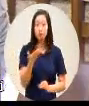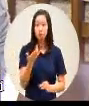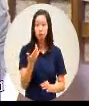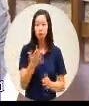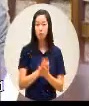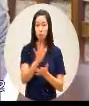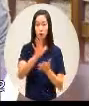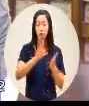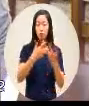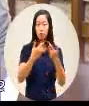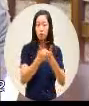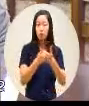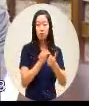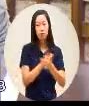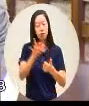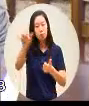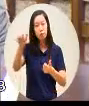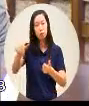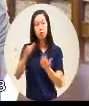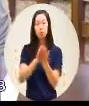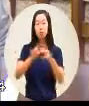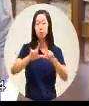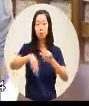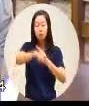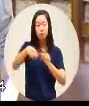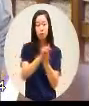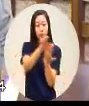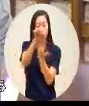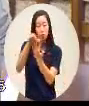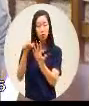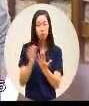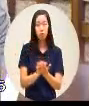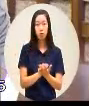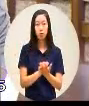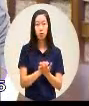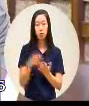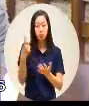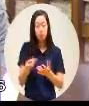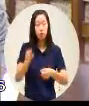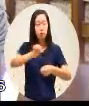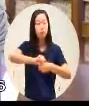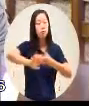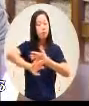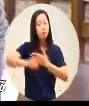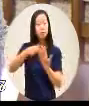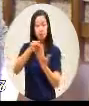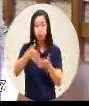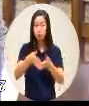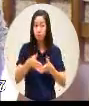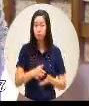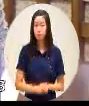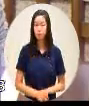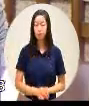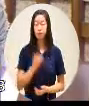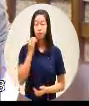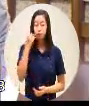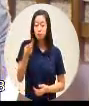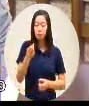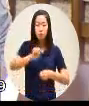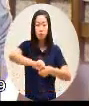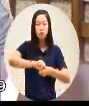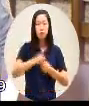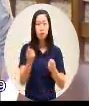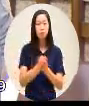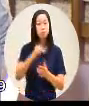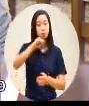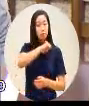国，那是大家的选项，你至少让他有另外一个选择。那刚才讲的，如果多台语也